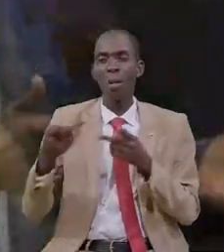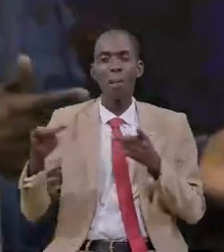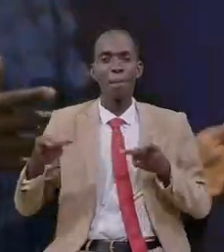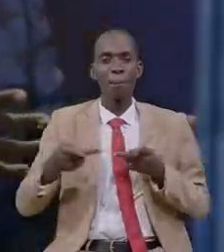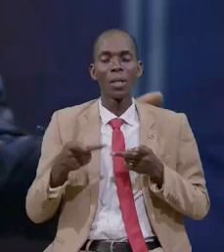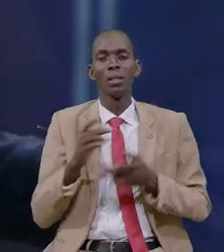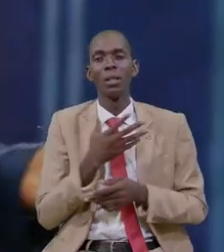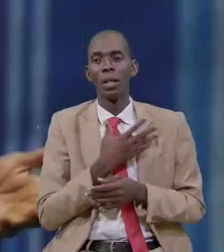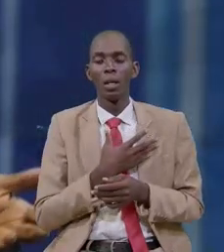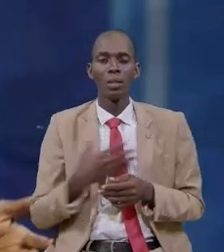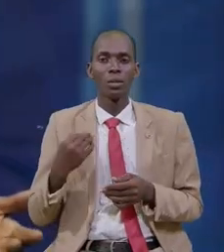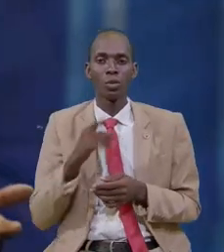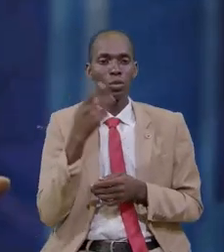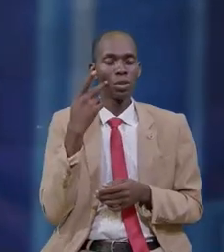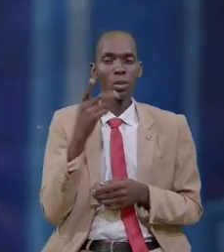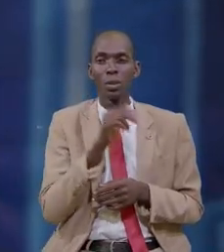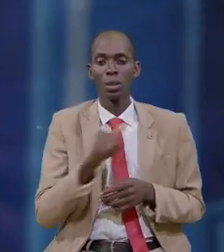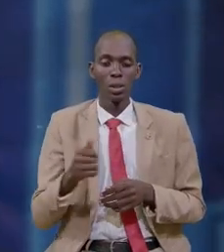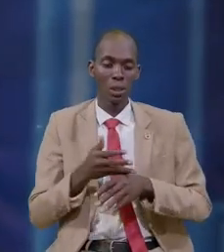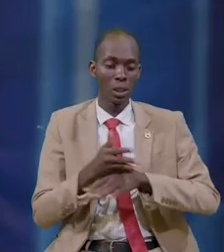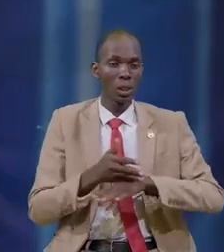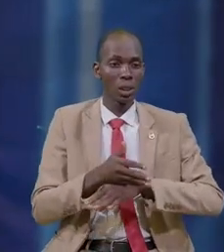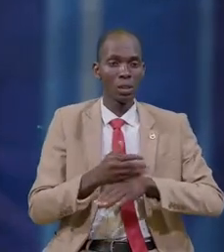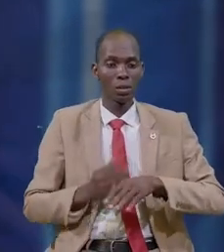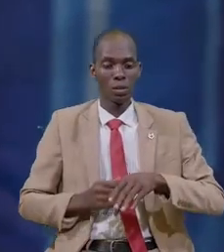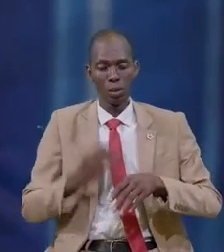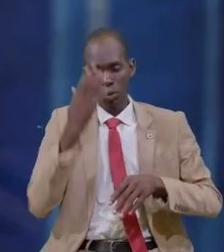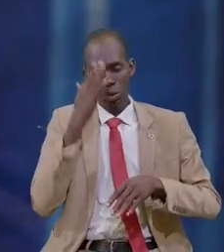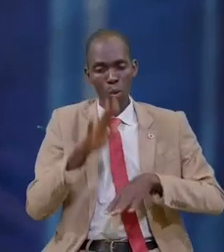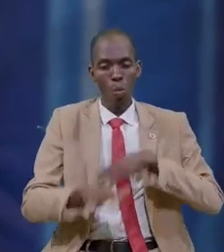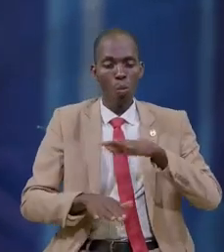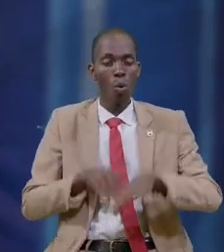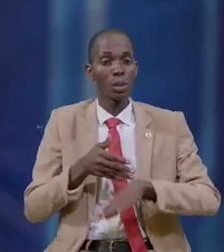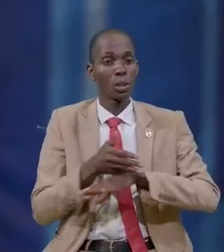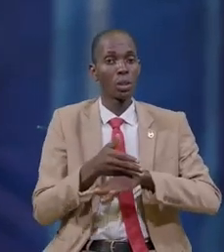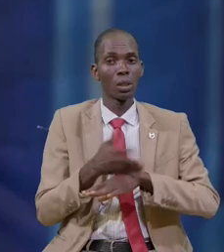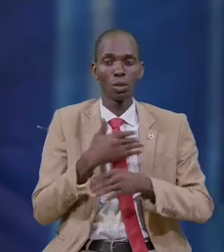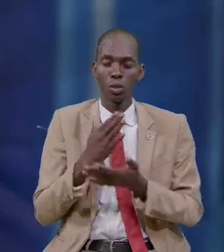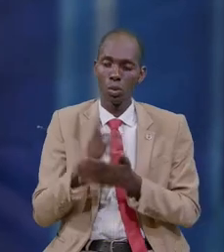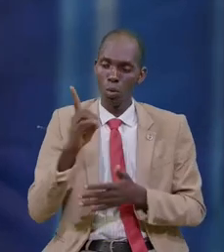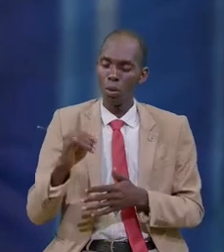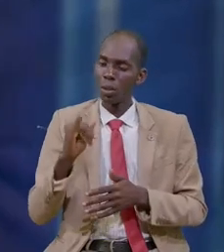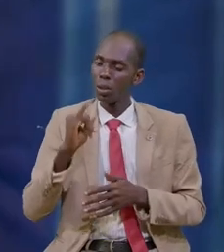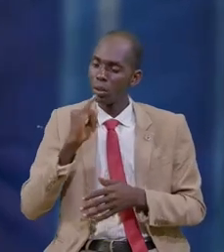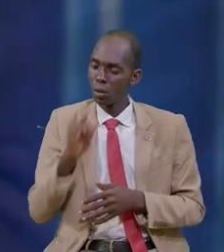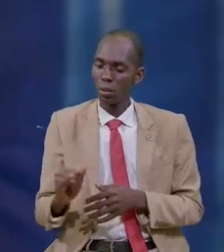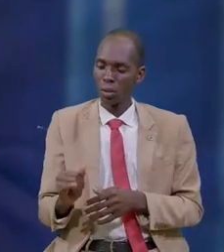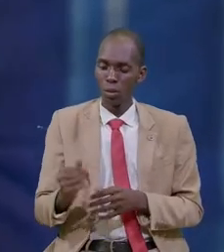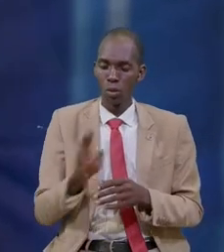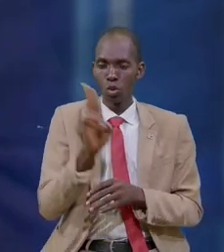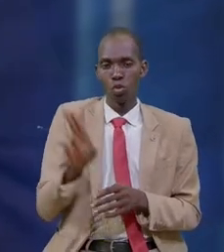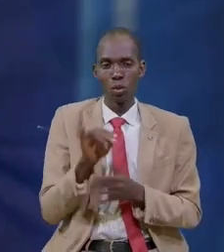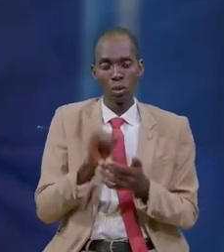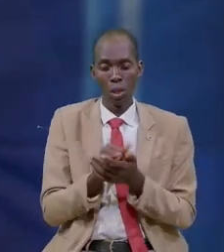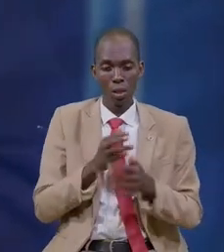Tu vas ailleurs et on met une béquille et quelqu'un tient cette béquille et tu dis,